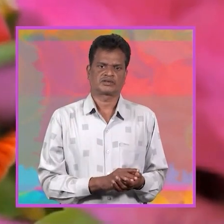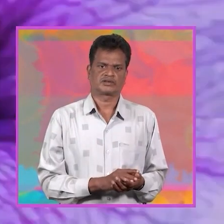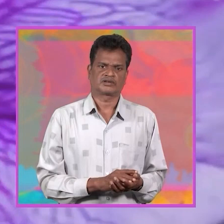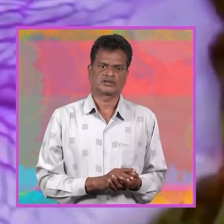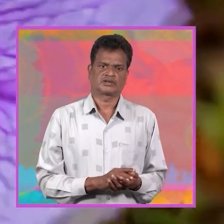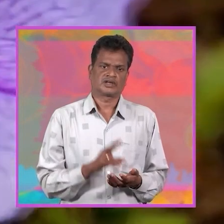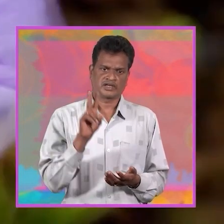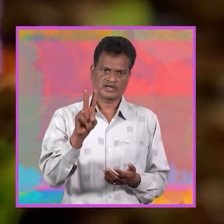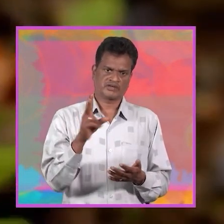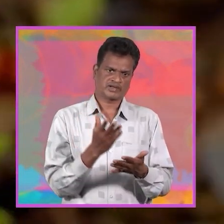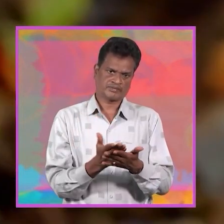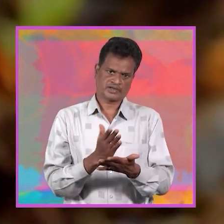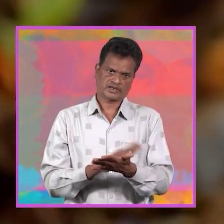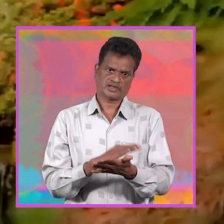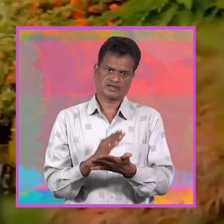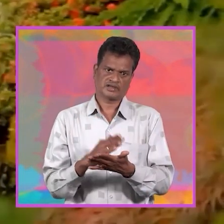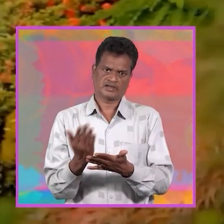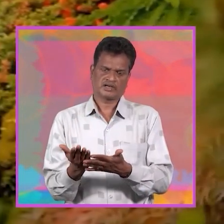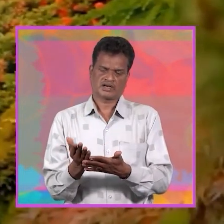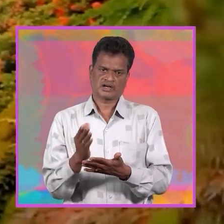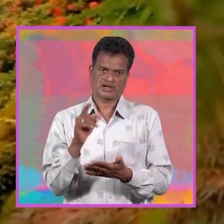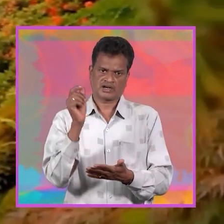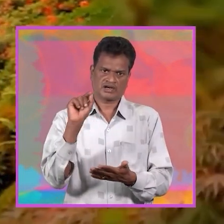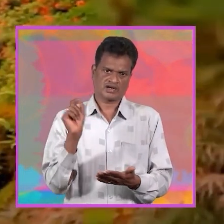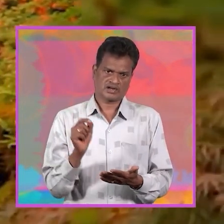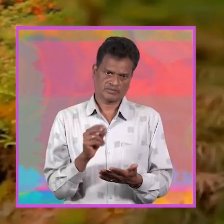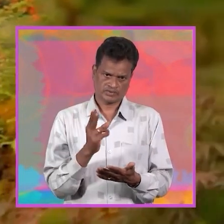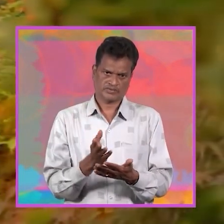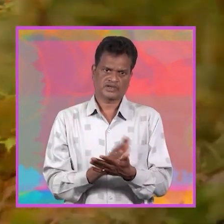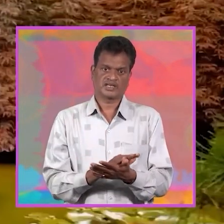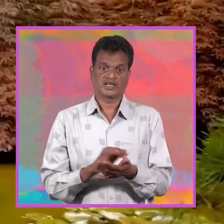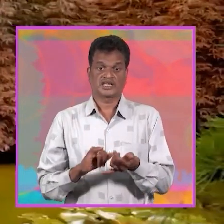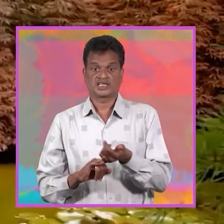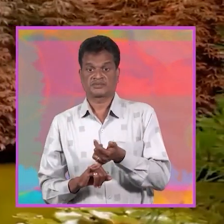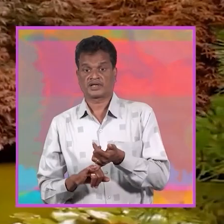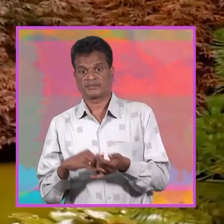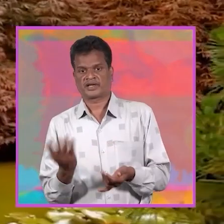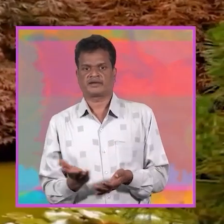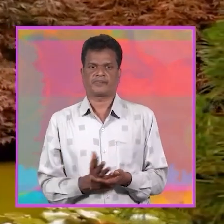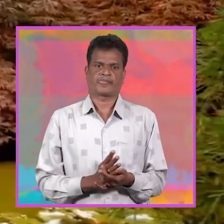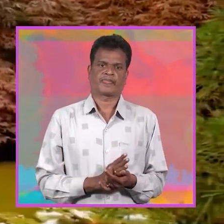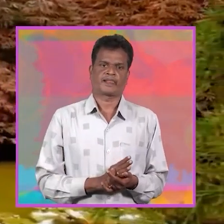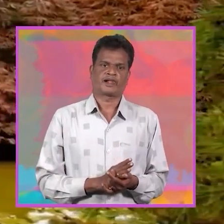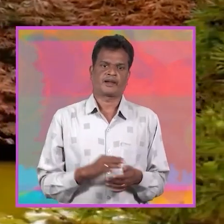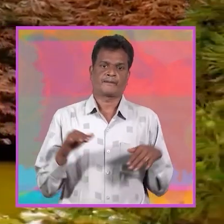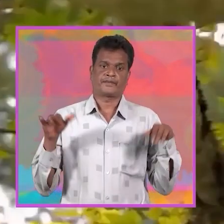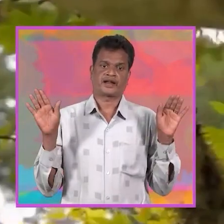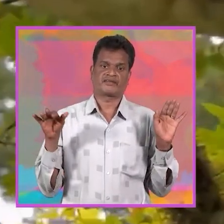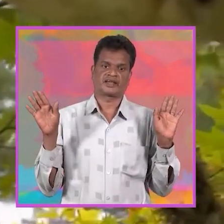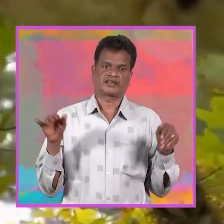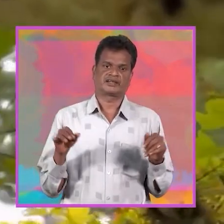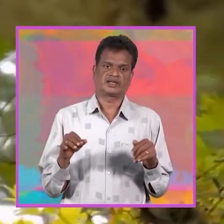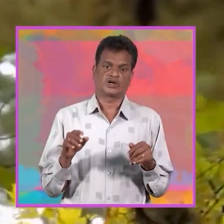இரண்டு வகையாக பிரிக்கிறாங்க, காரண பொது பெயர், காரண சிறப்பு பெயர் அப்படின்னு சொல்லிட்டு. இப்போ பறவை இருக்குது,